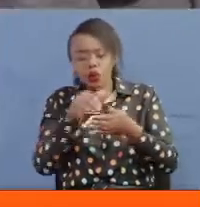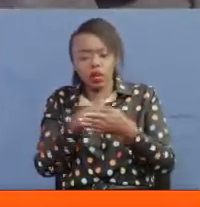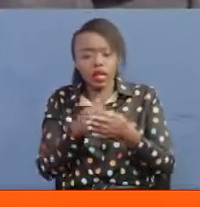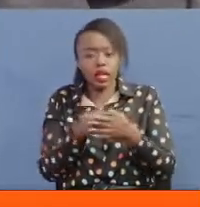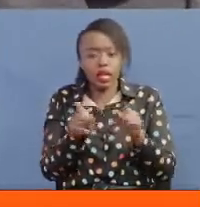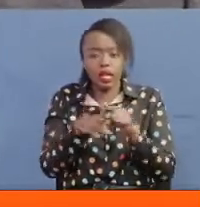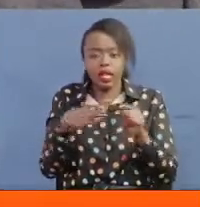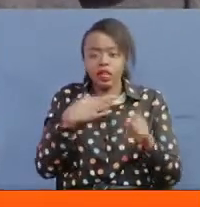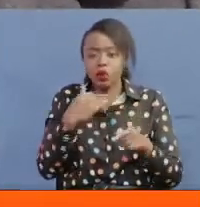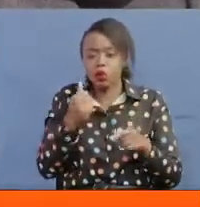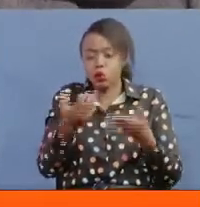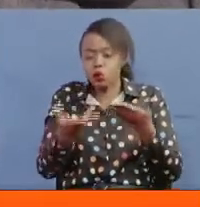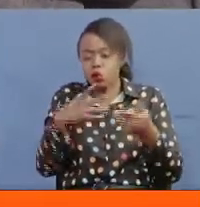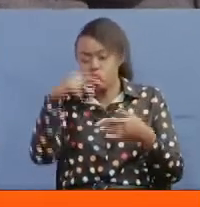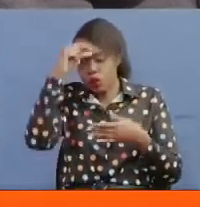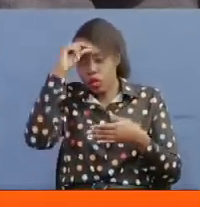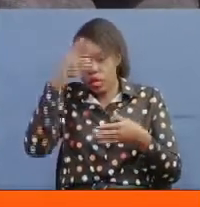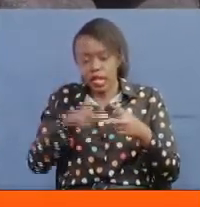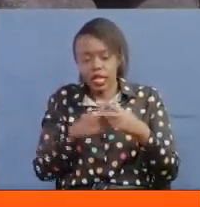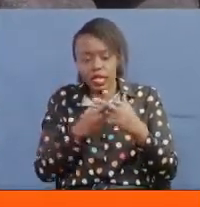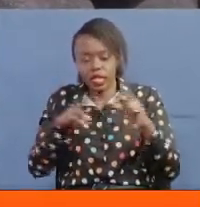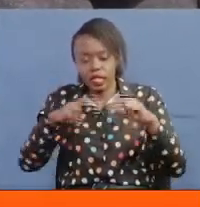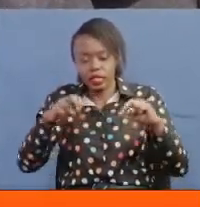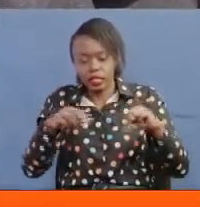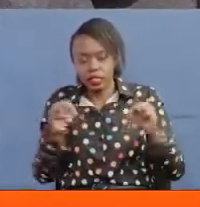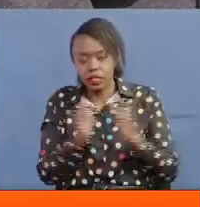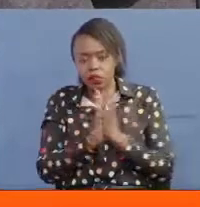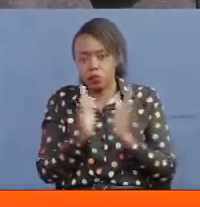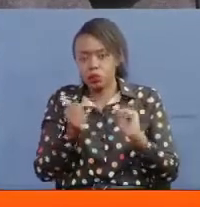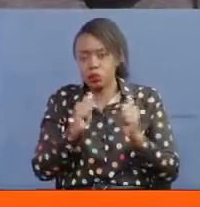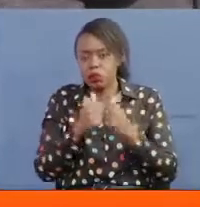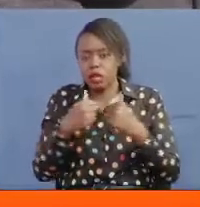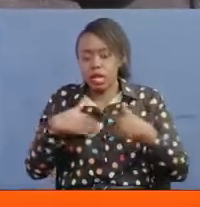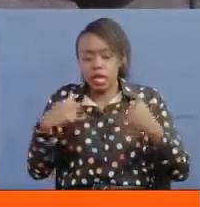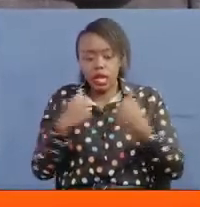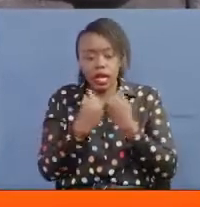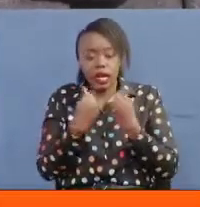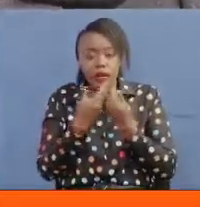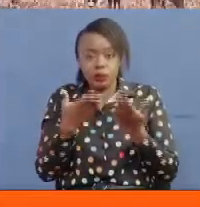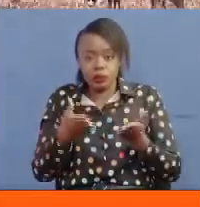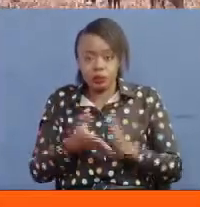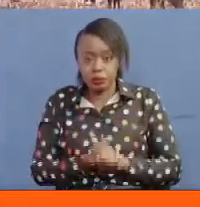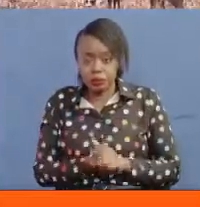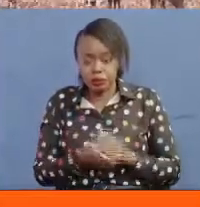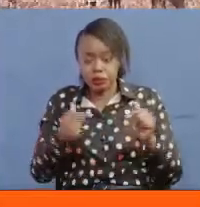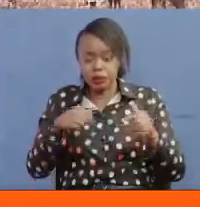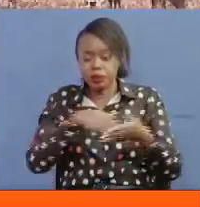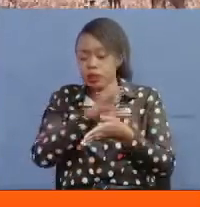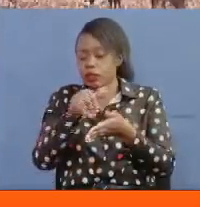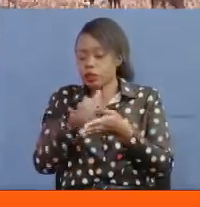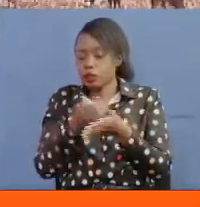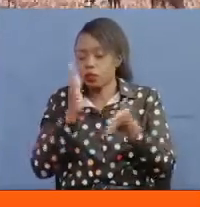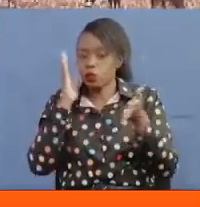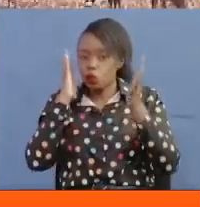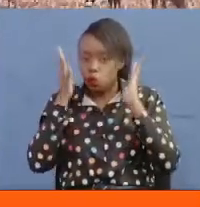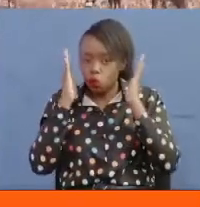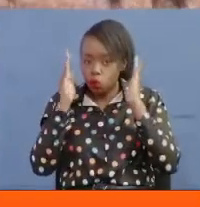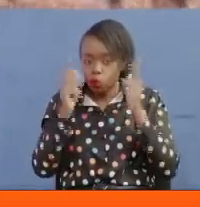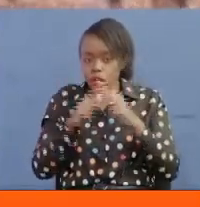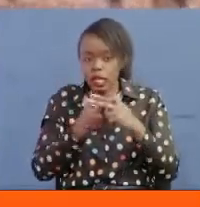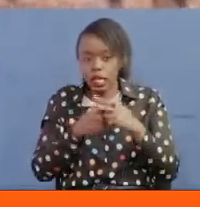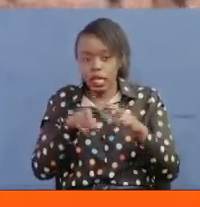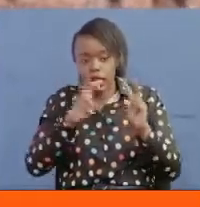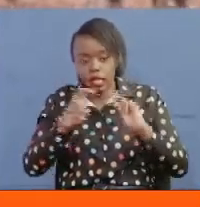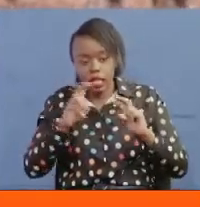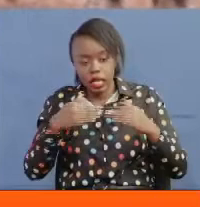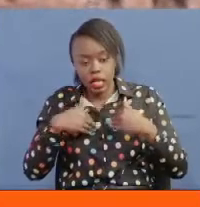idara husika ya serikali kuanza uchunguzi kubaini kiini cha tukio hilo. Hii ng'ombe yote kiana kuangalia